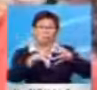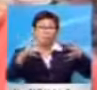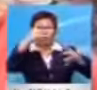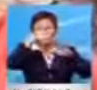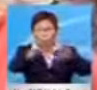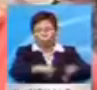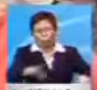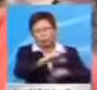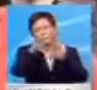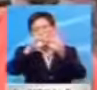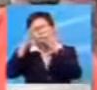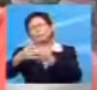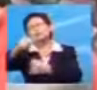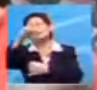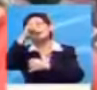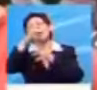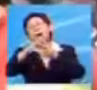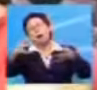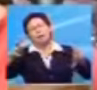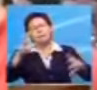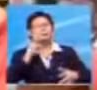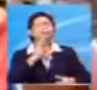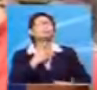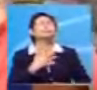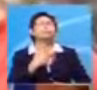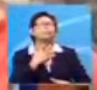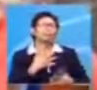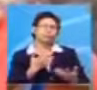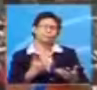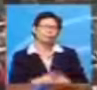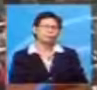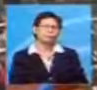untukak-budak famili semua kanan dahaga